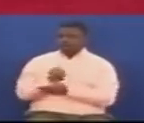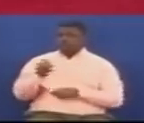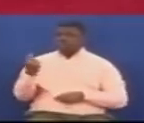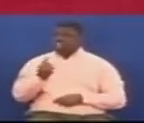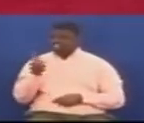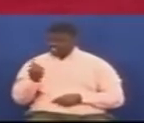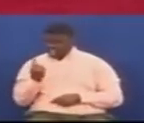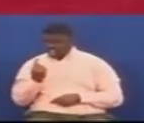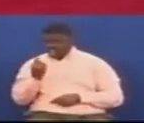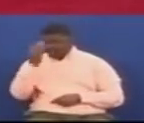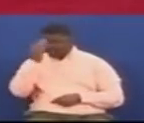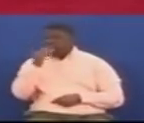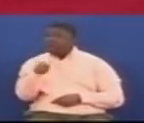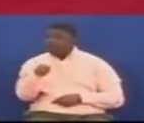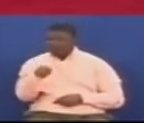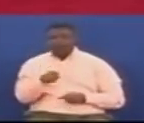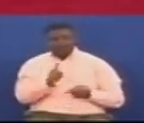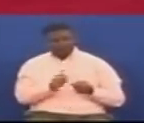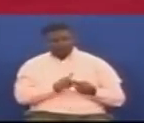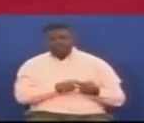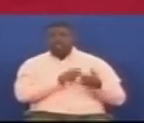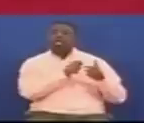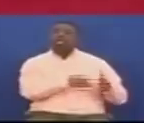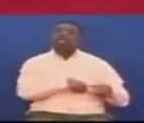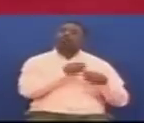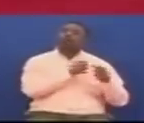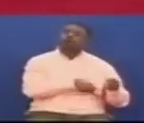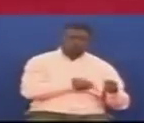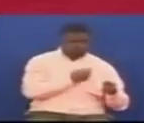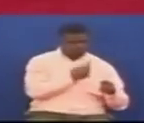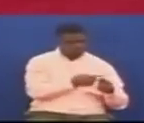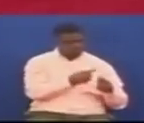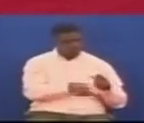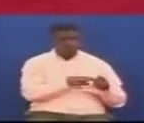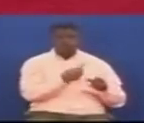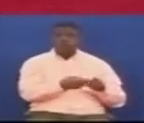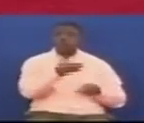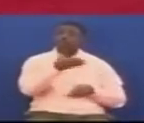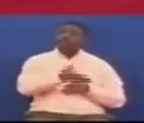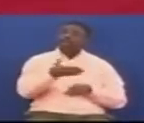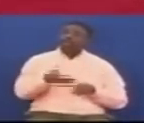kilimo ambayo ilichangia 28.2%, ujenzi